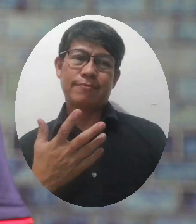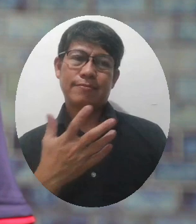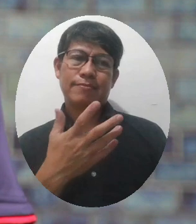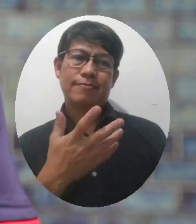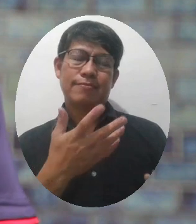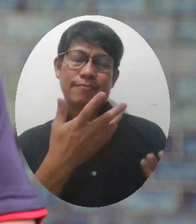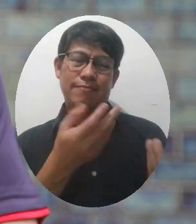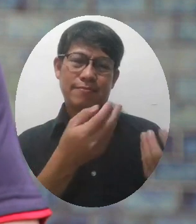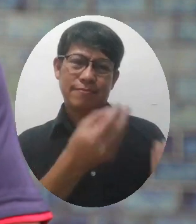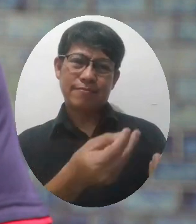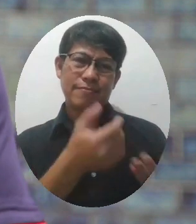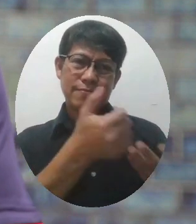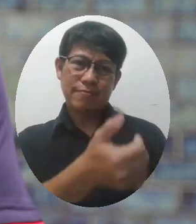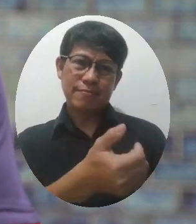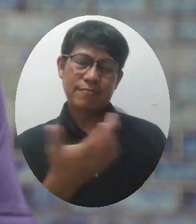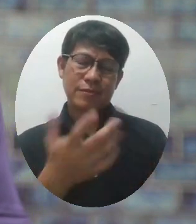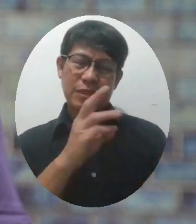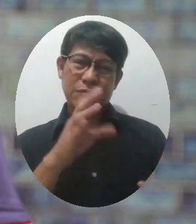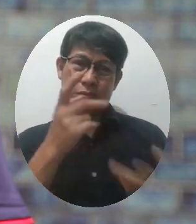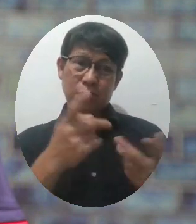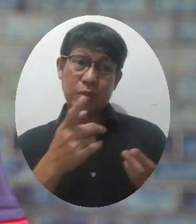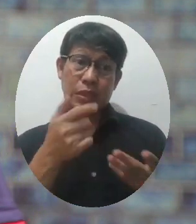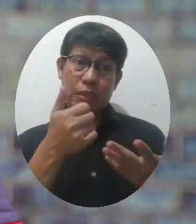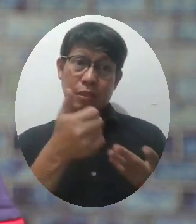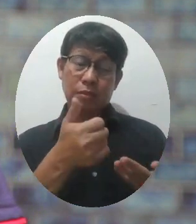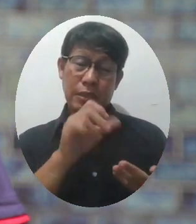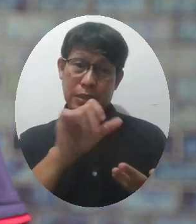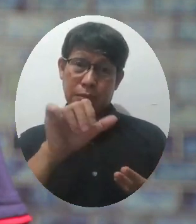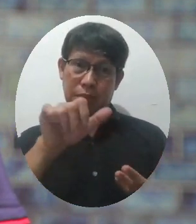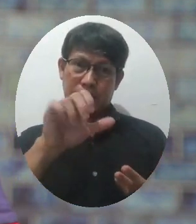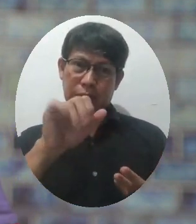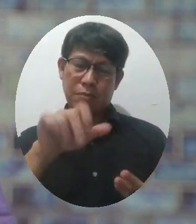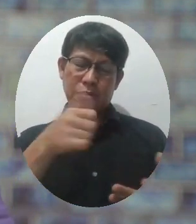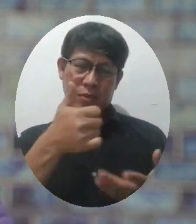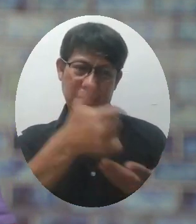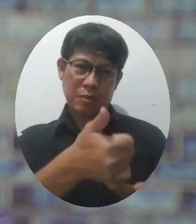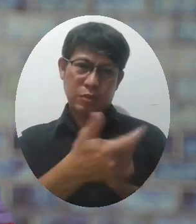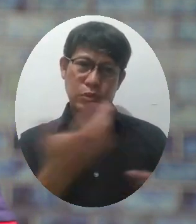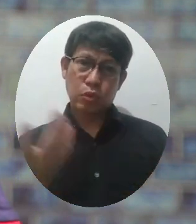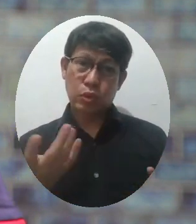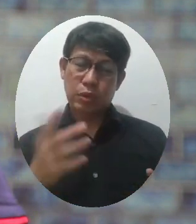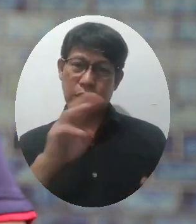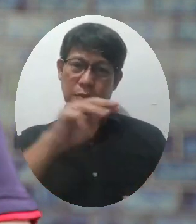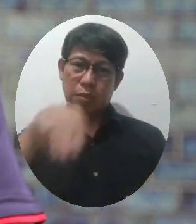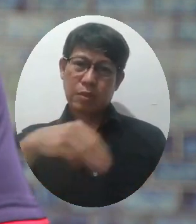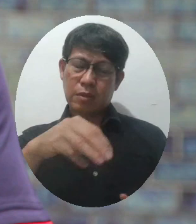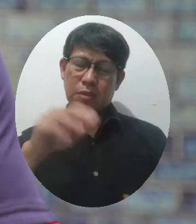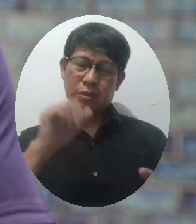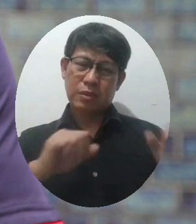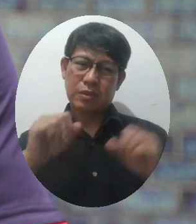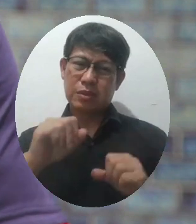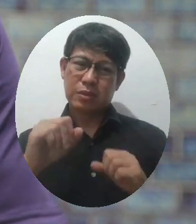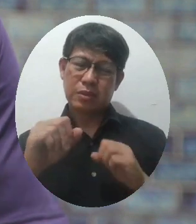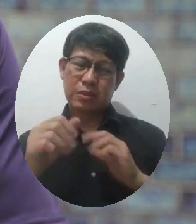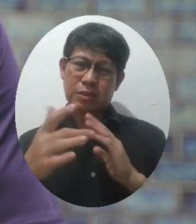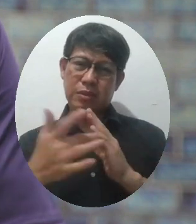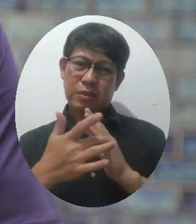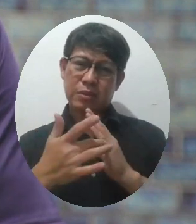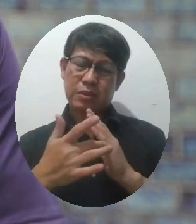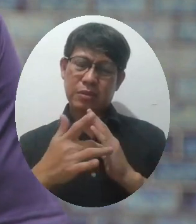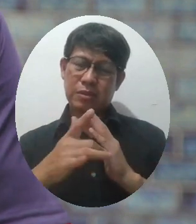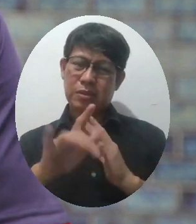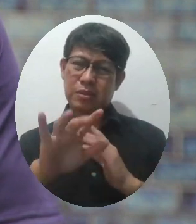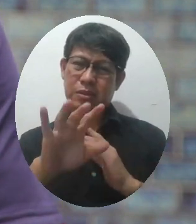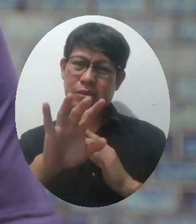mission ng Watsons, katuwang ang SM Foundation. Ginanap ito sa Mandaluyong City College of Science and